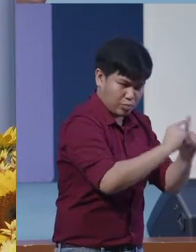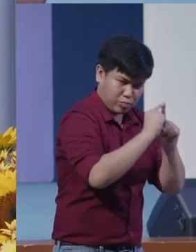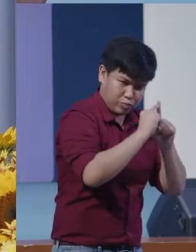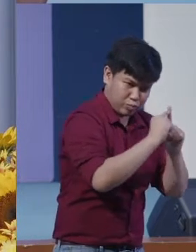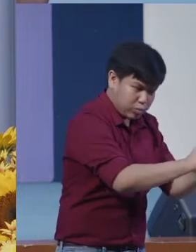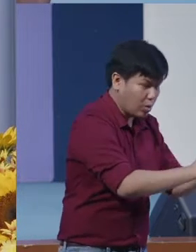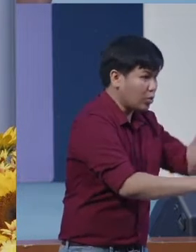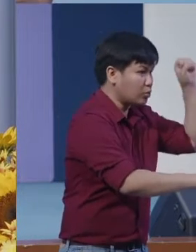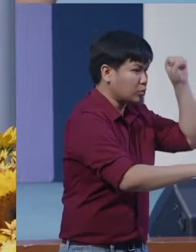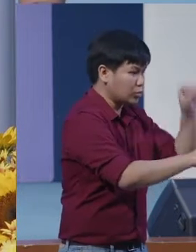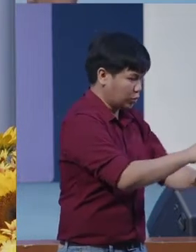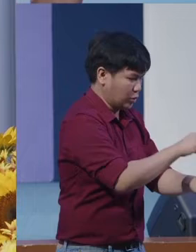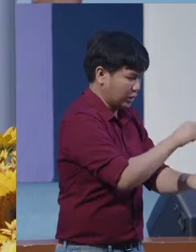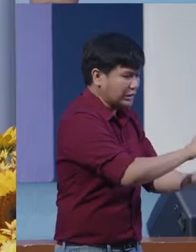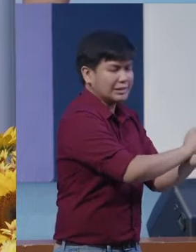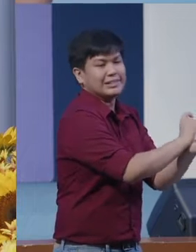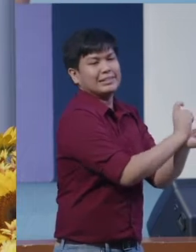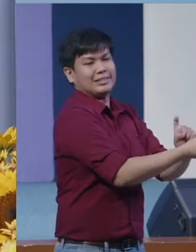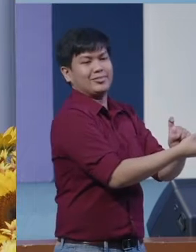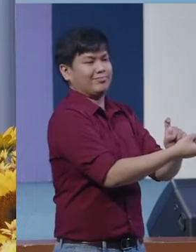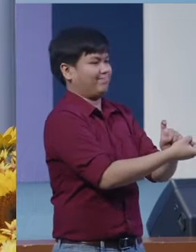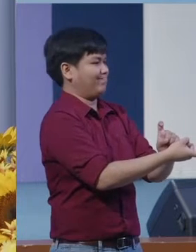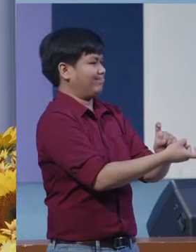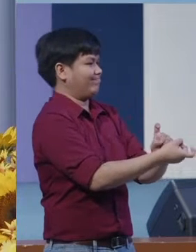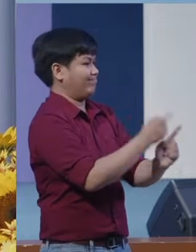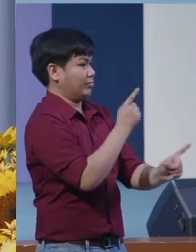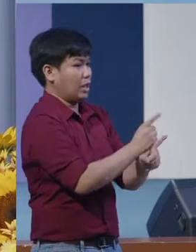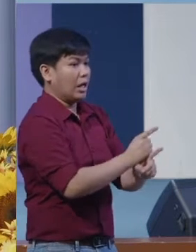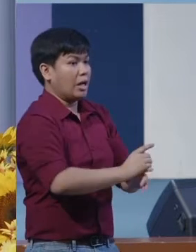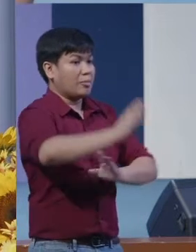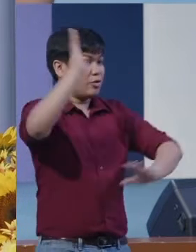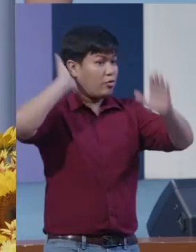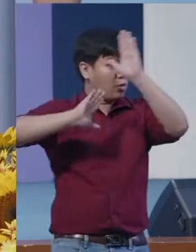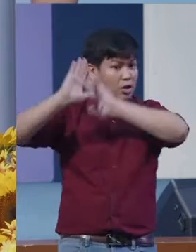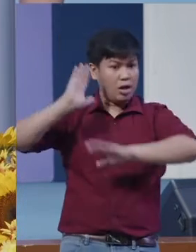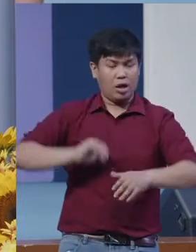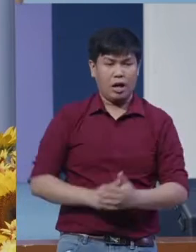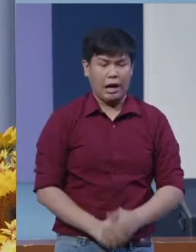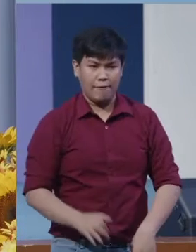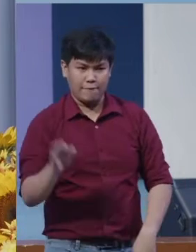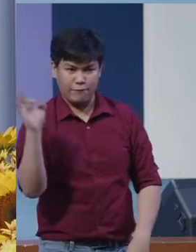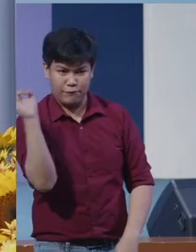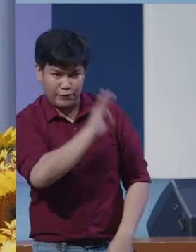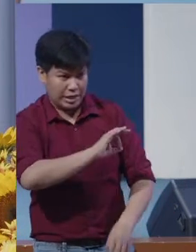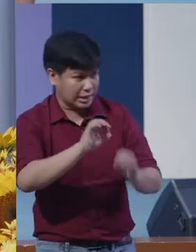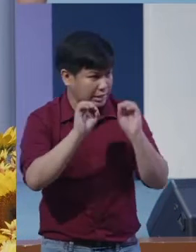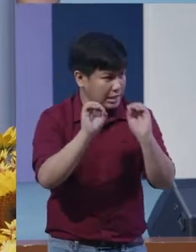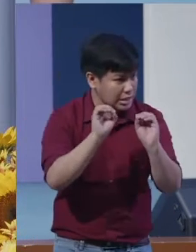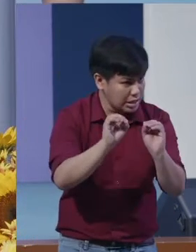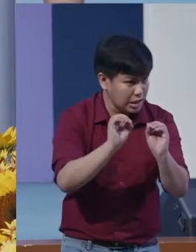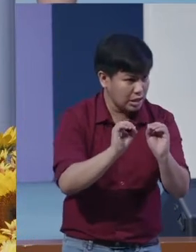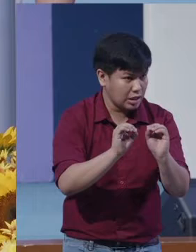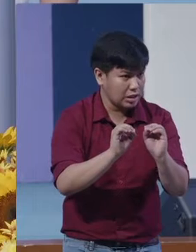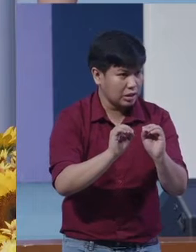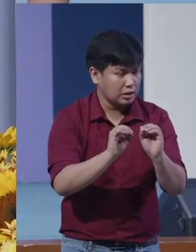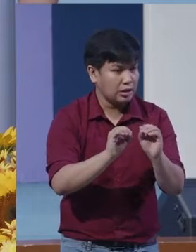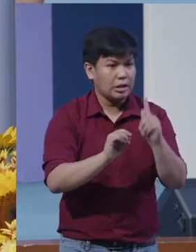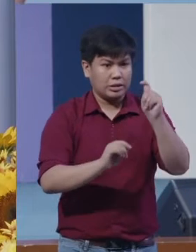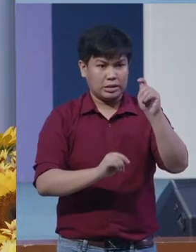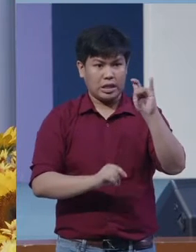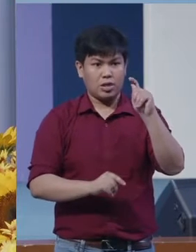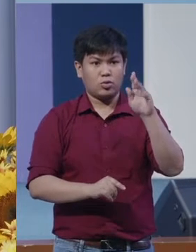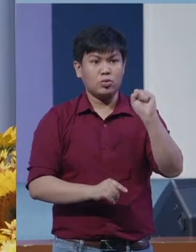mga nagtuturo ng maling turo sa church ni Titus, sabi ni Pablo, rebuke them sharply.